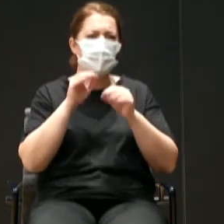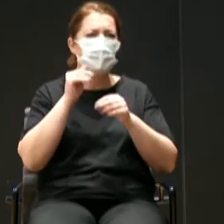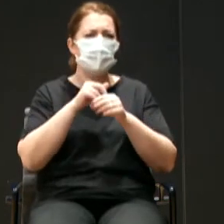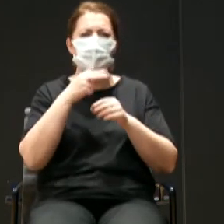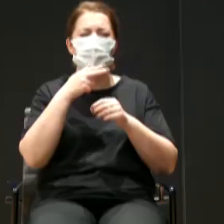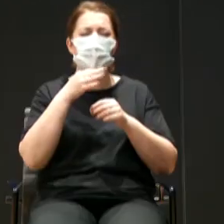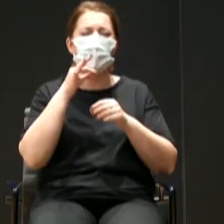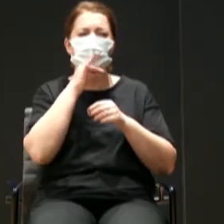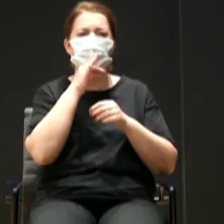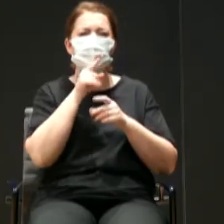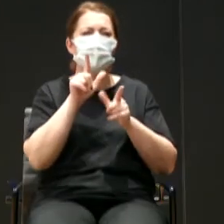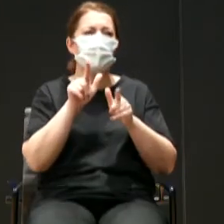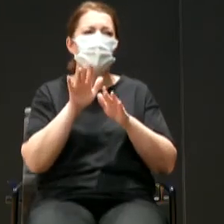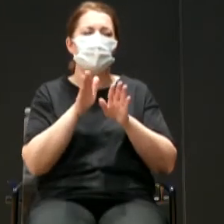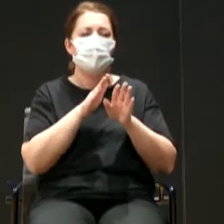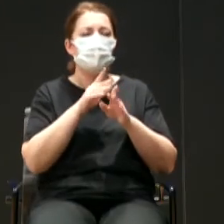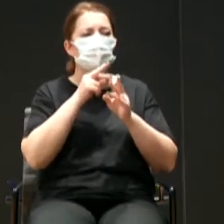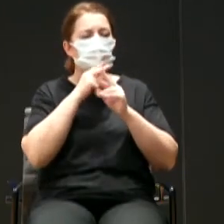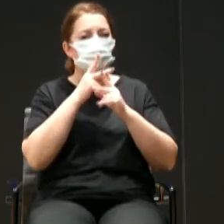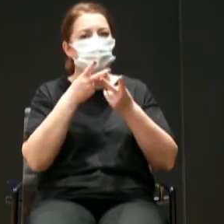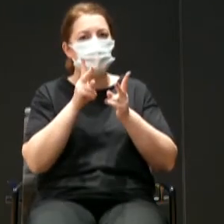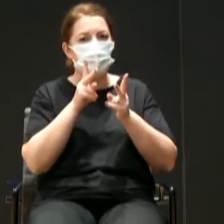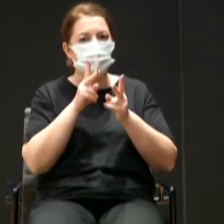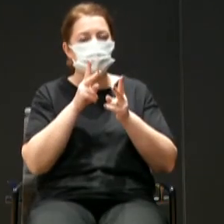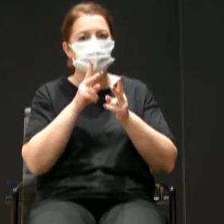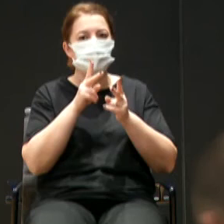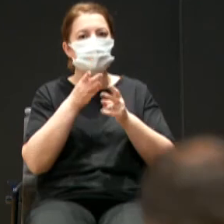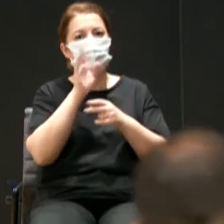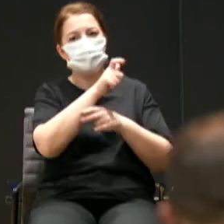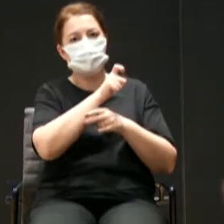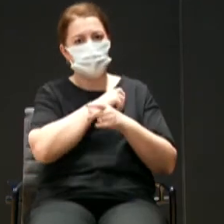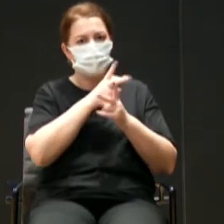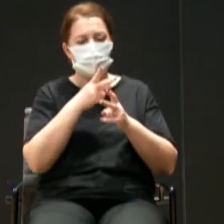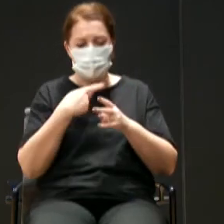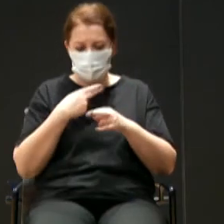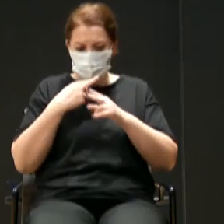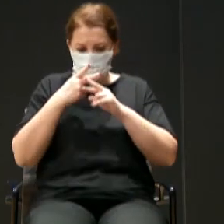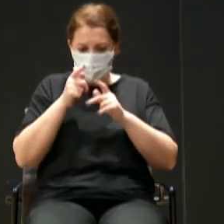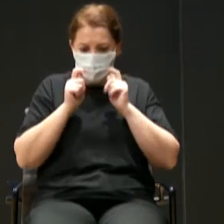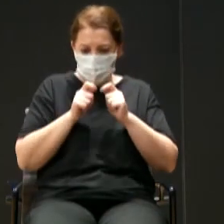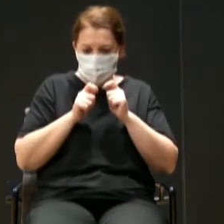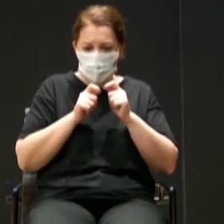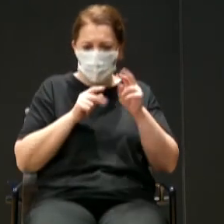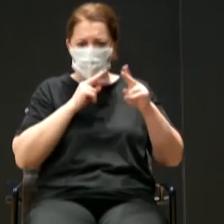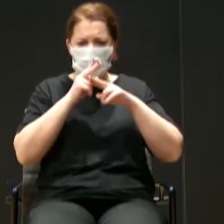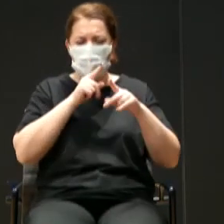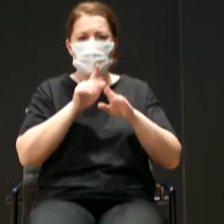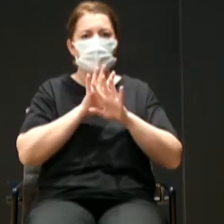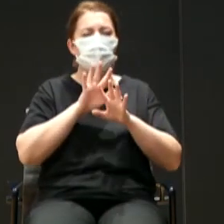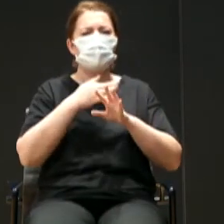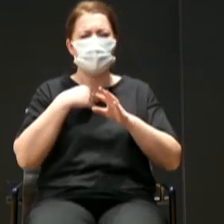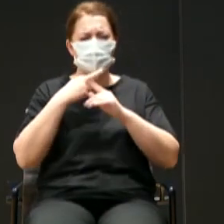şeyler yaşıyoruz. Gerek yok buna. Konuşsun. Ben hepsini diyorum yine ya. Bütün konuştuklarımı yazılı hale getir, imza